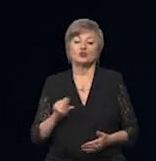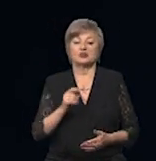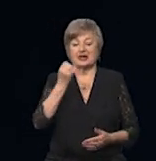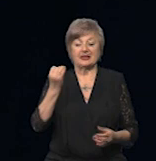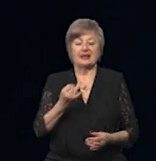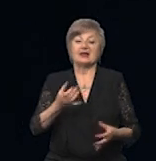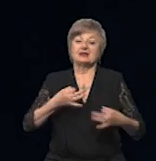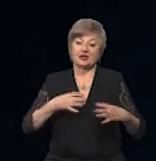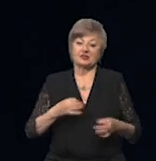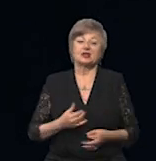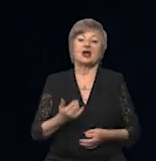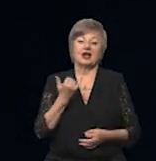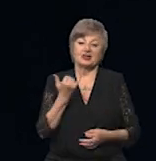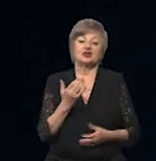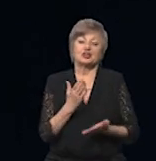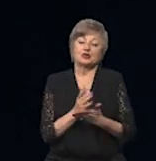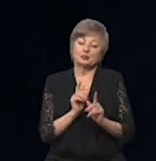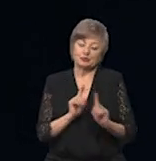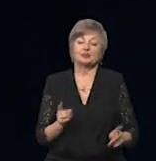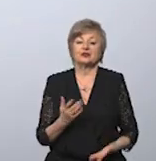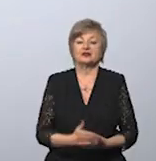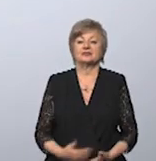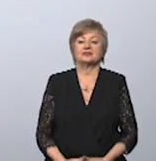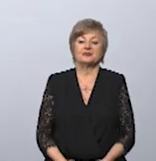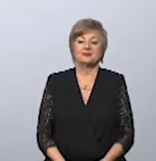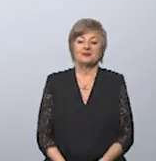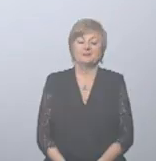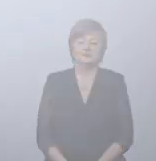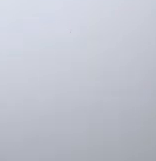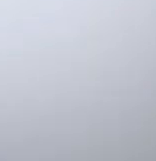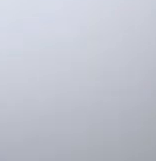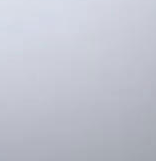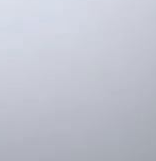Ну, а для вас у нас є ще дещо цікаве.